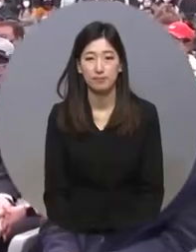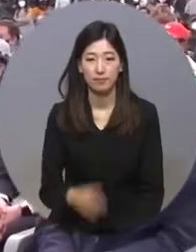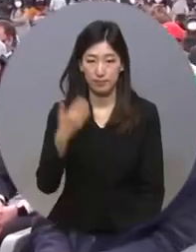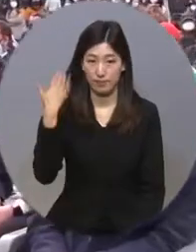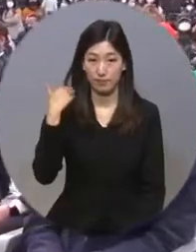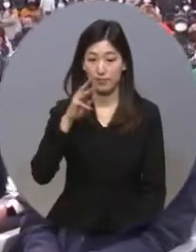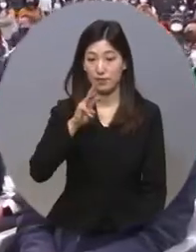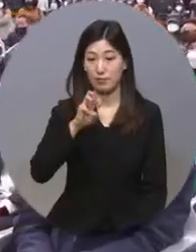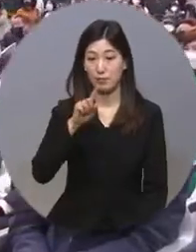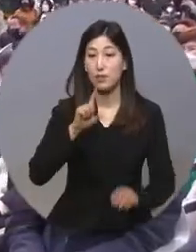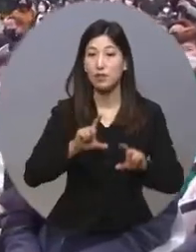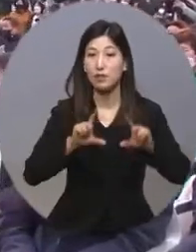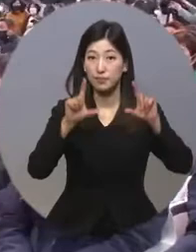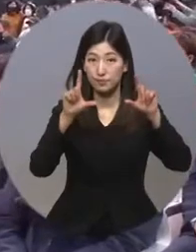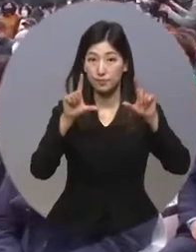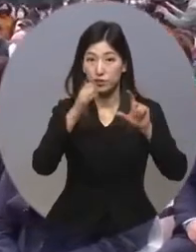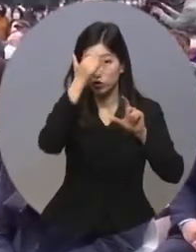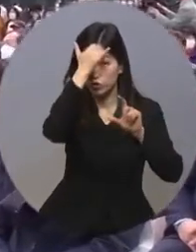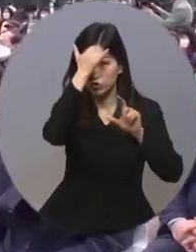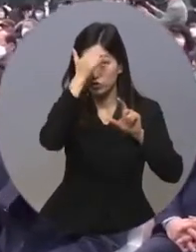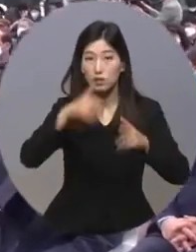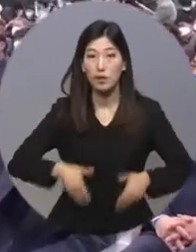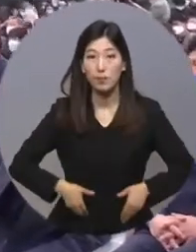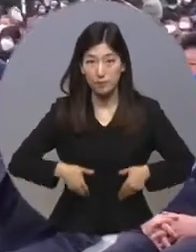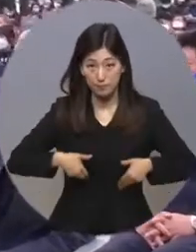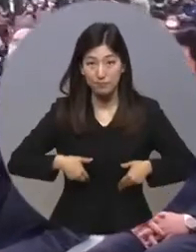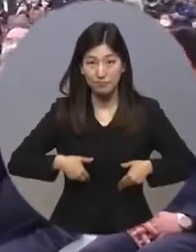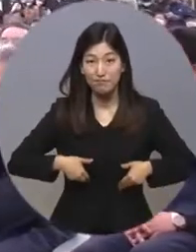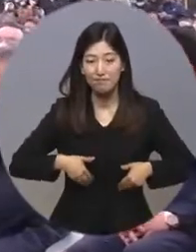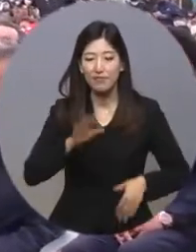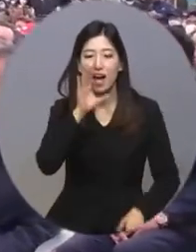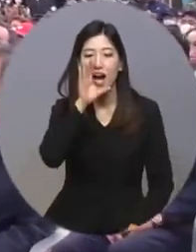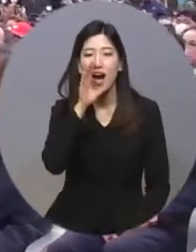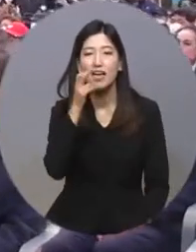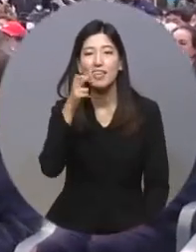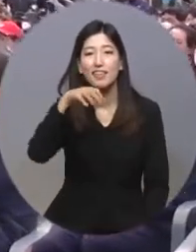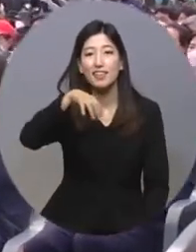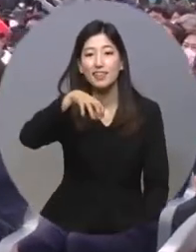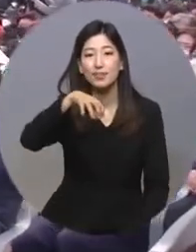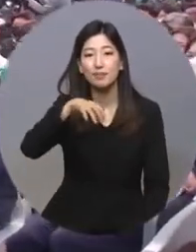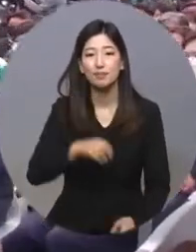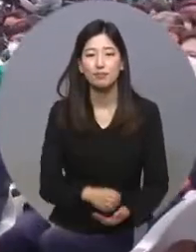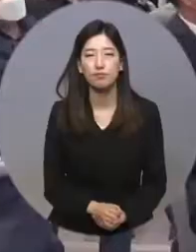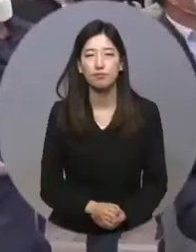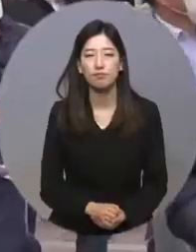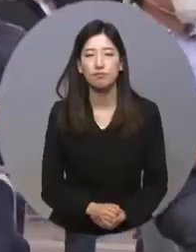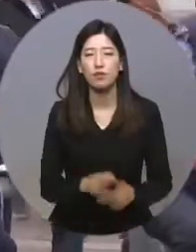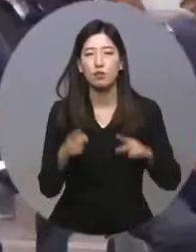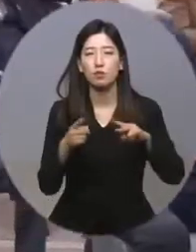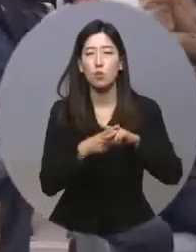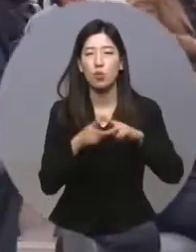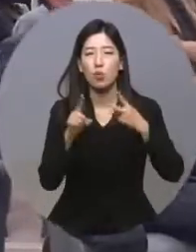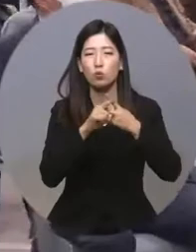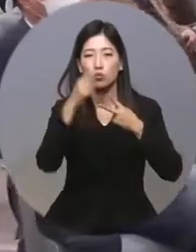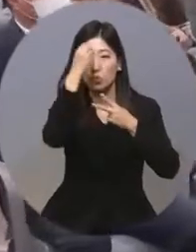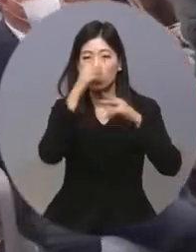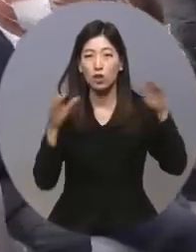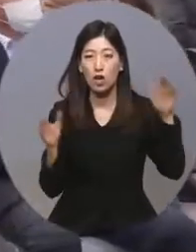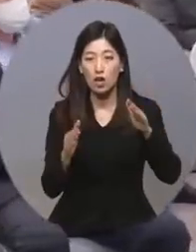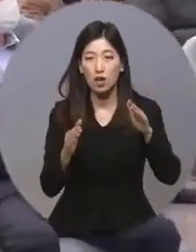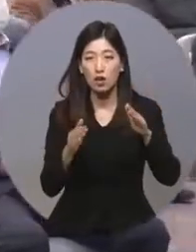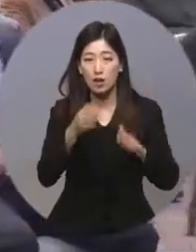지난 31일 충청남도는 아산 온양온천역 광장에서 어린이와 청소년 버스비 무료화 개시 행사를